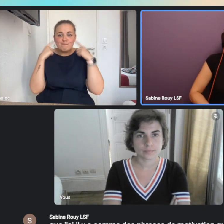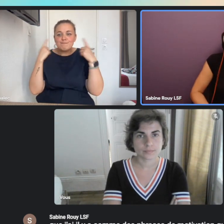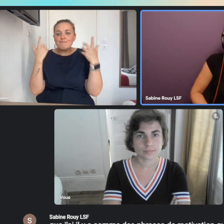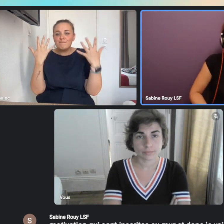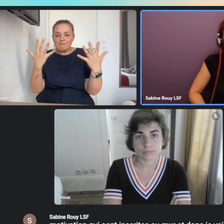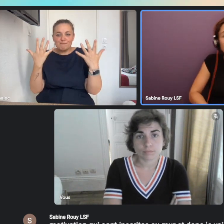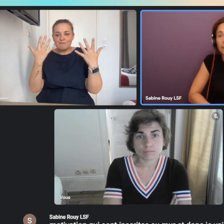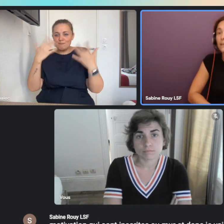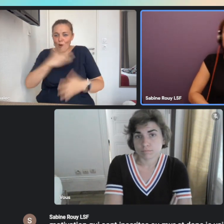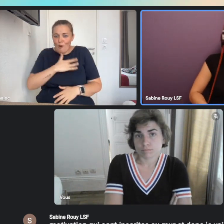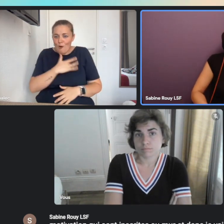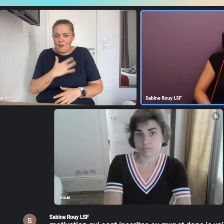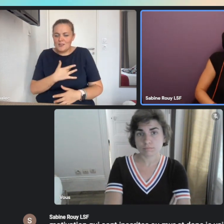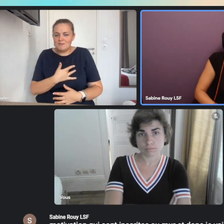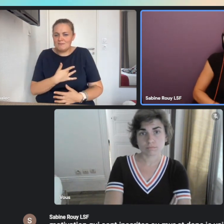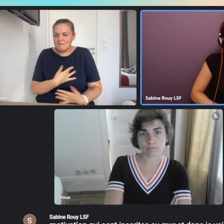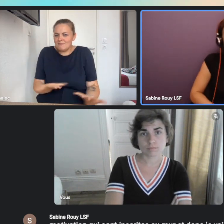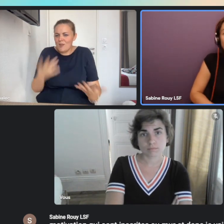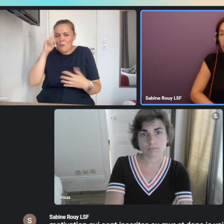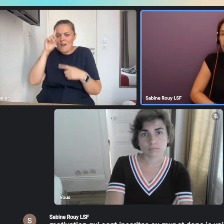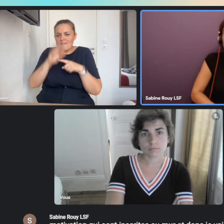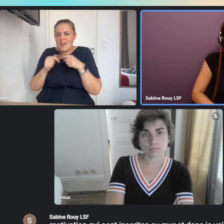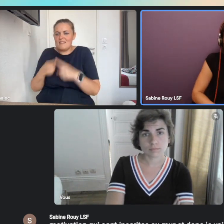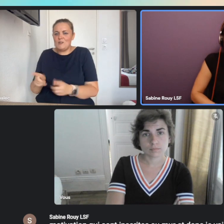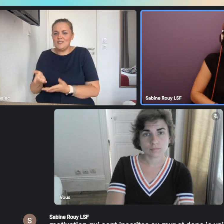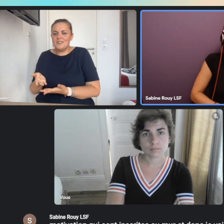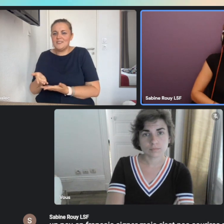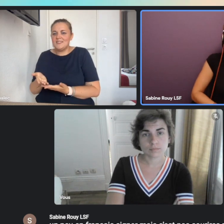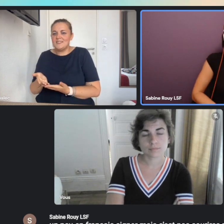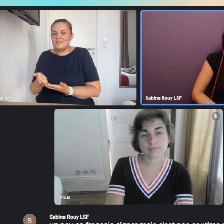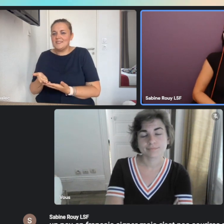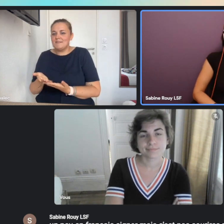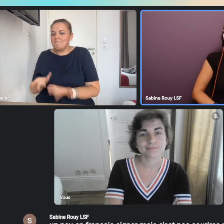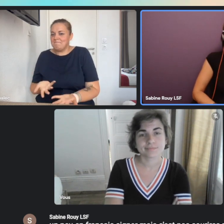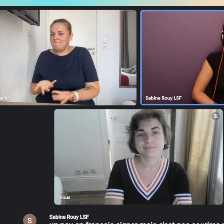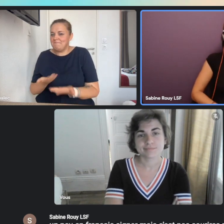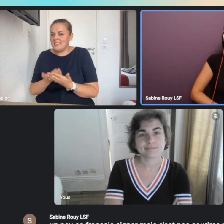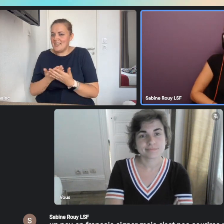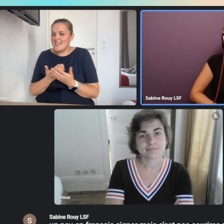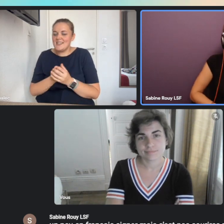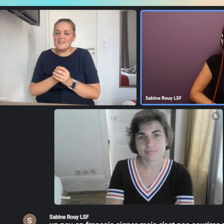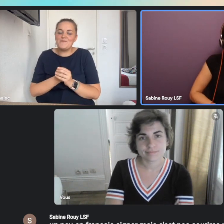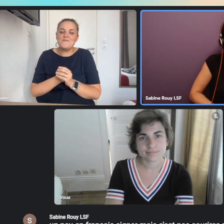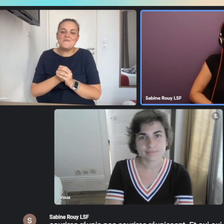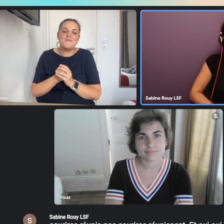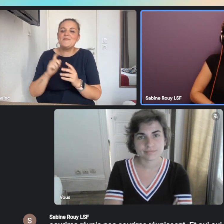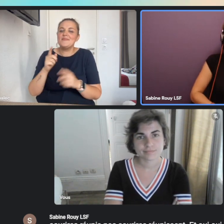a 2 yeux, un nez, une bouche, 2 oreilles, des mains, un cœur. Pourquoi est-ce qu'on fait des différences?